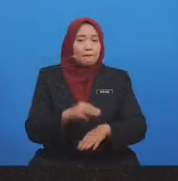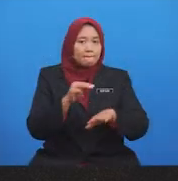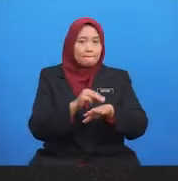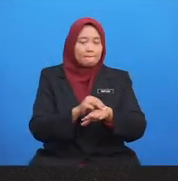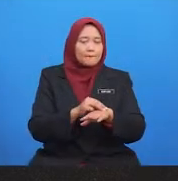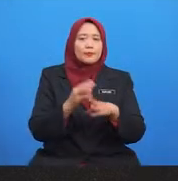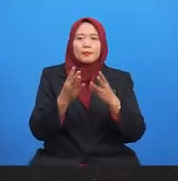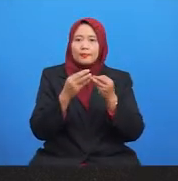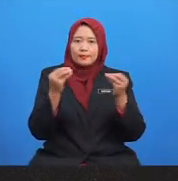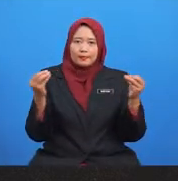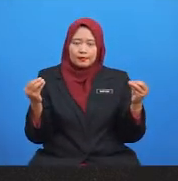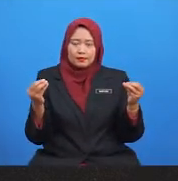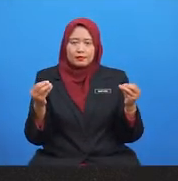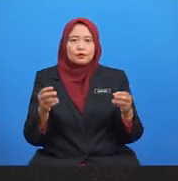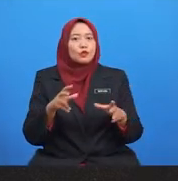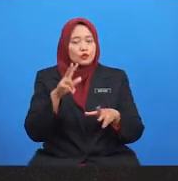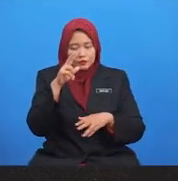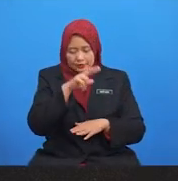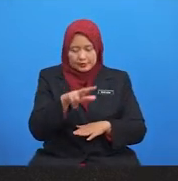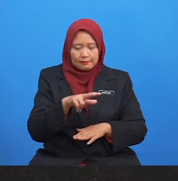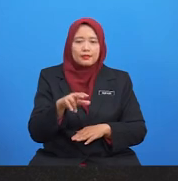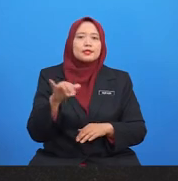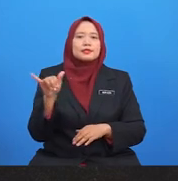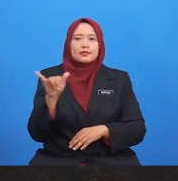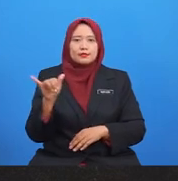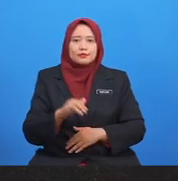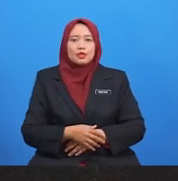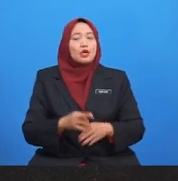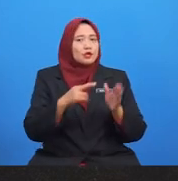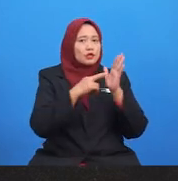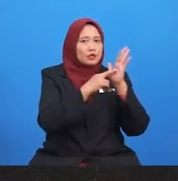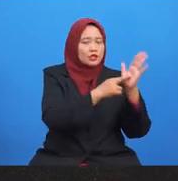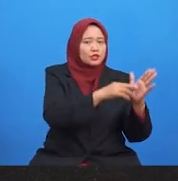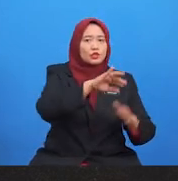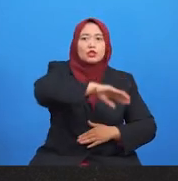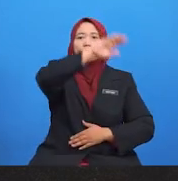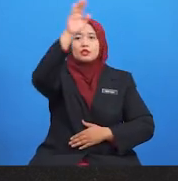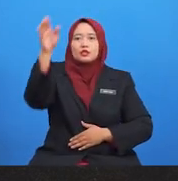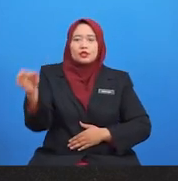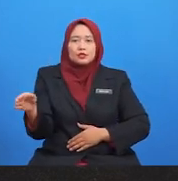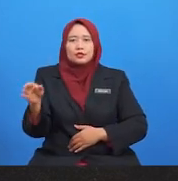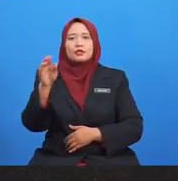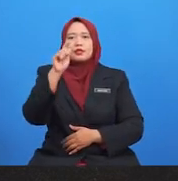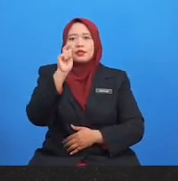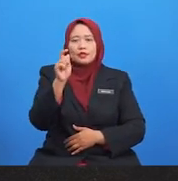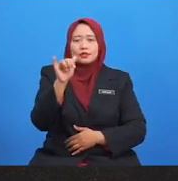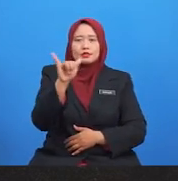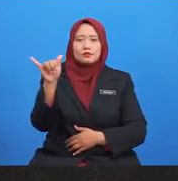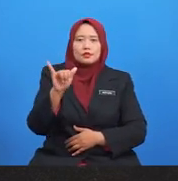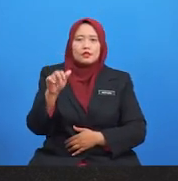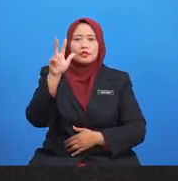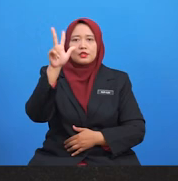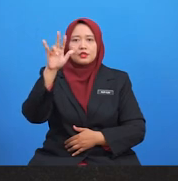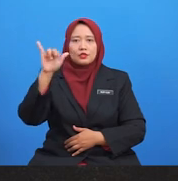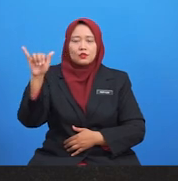Masa telah tamat. Mari kita semak jawapan anda. Rajah menunjukkan lengkung X sama dengan 3Y tolak